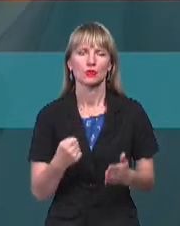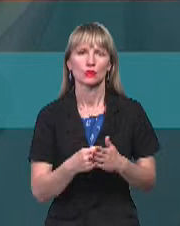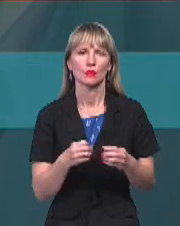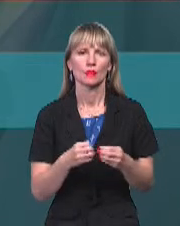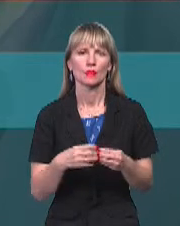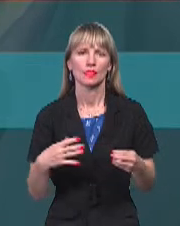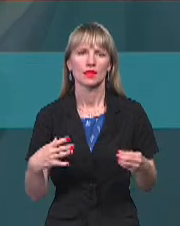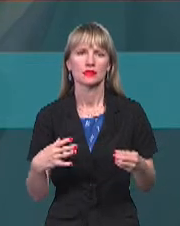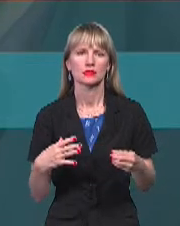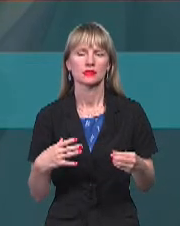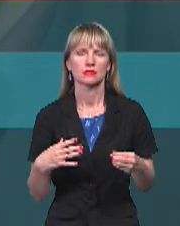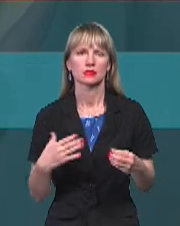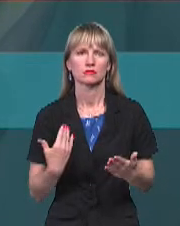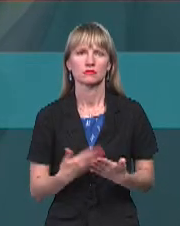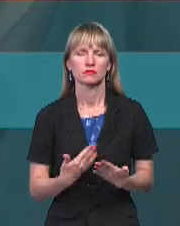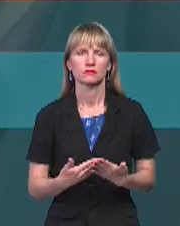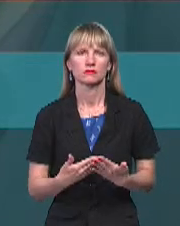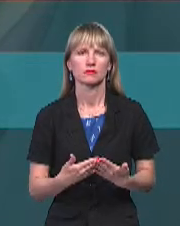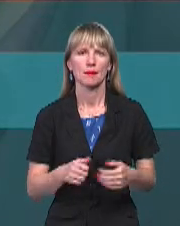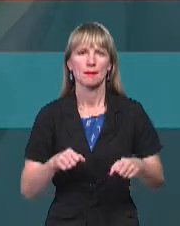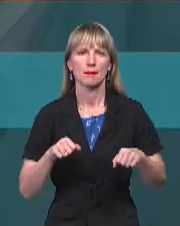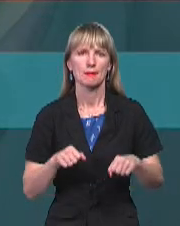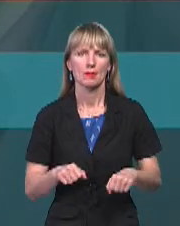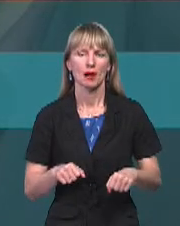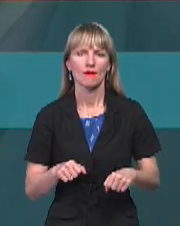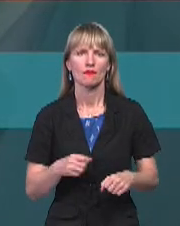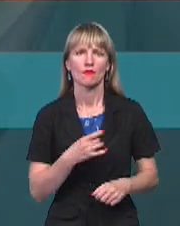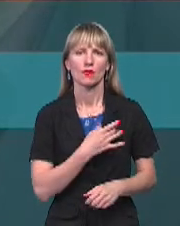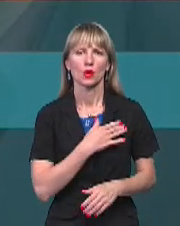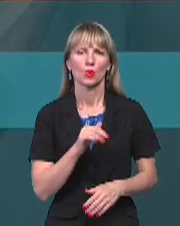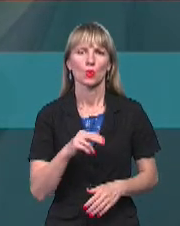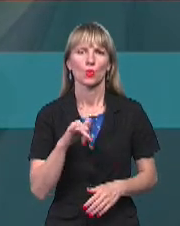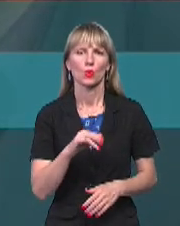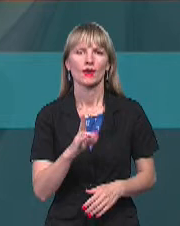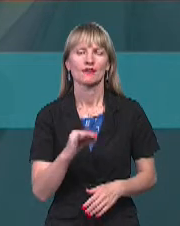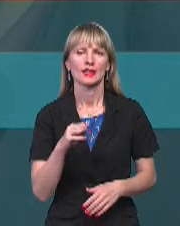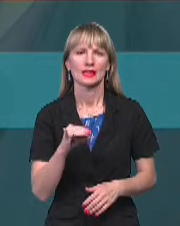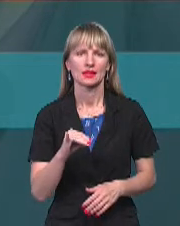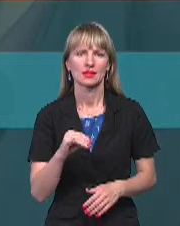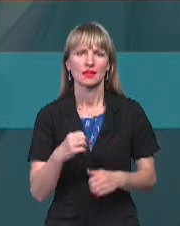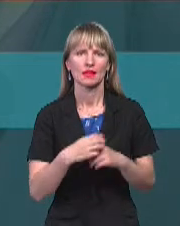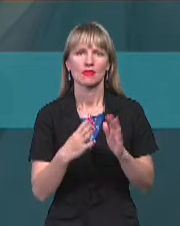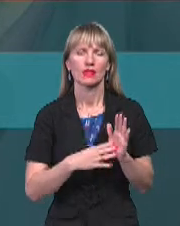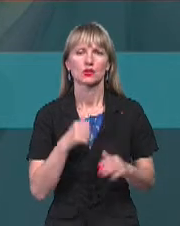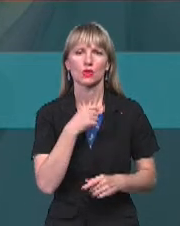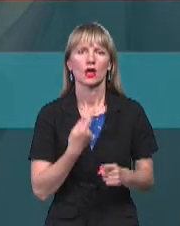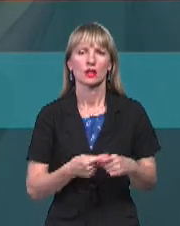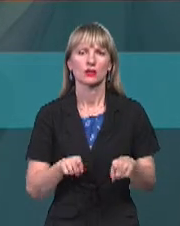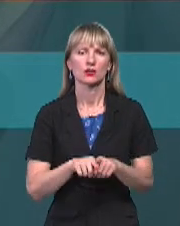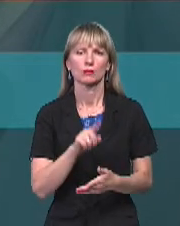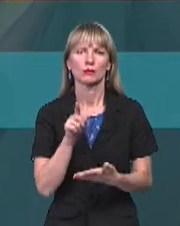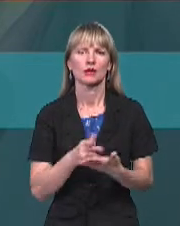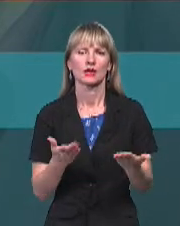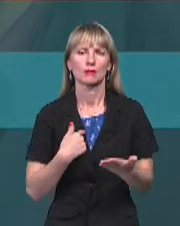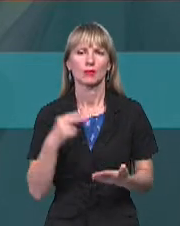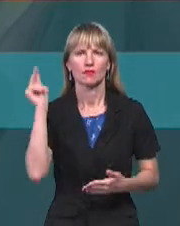15, здається, право власності на ці ділянки у квітні 2019 року. Це теж питання, яке